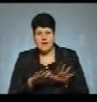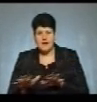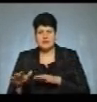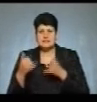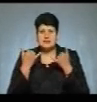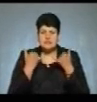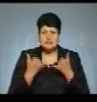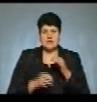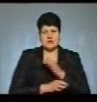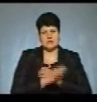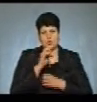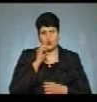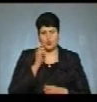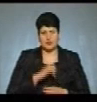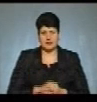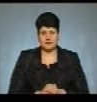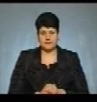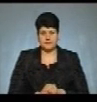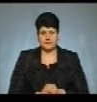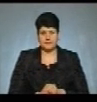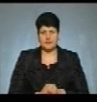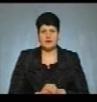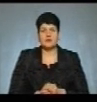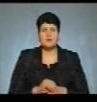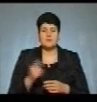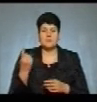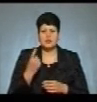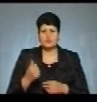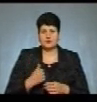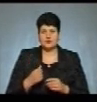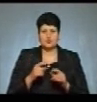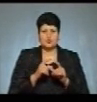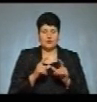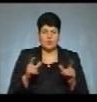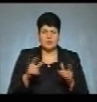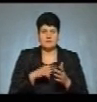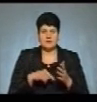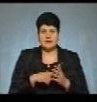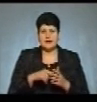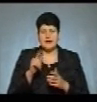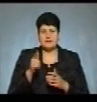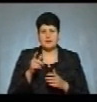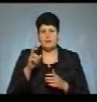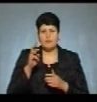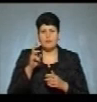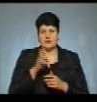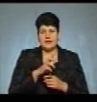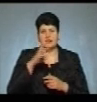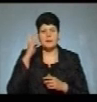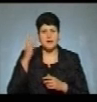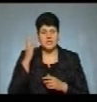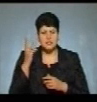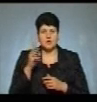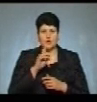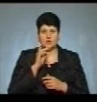зараз на сході України. Хованці 1-ї Київської військової школи імені гетьмана Богдана Хмельницького.